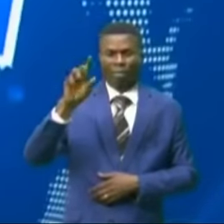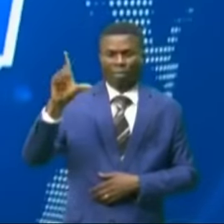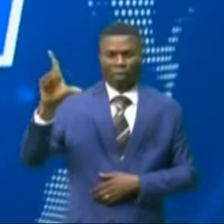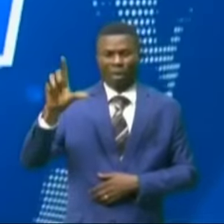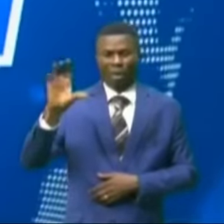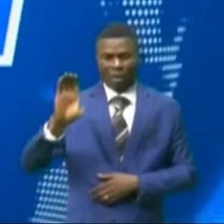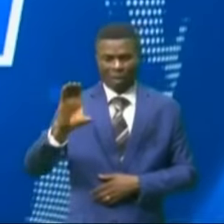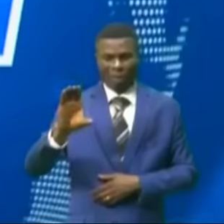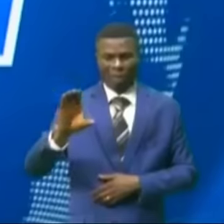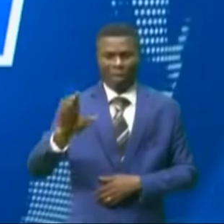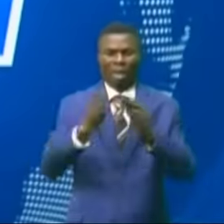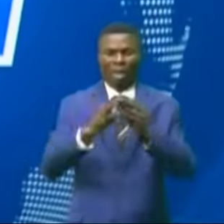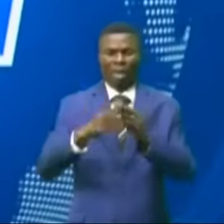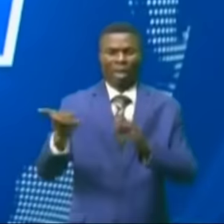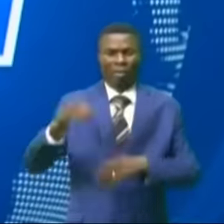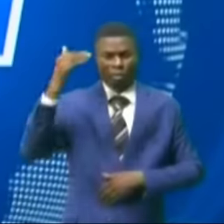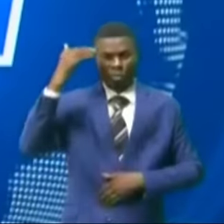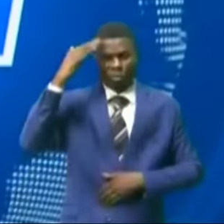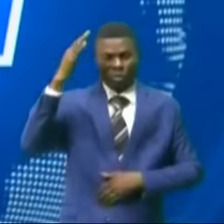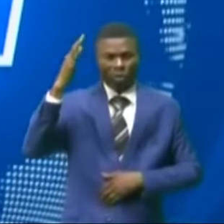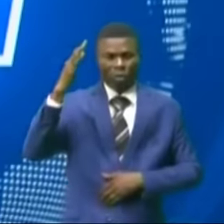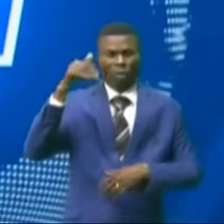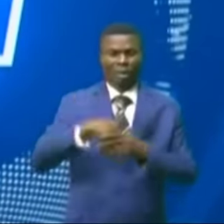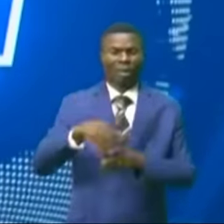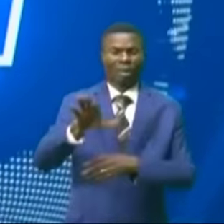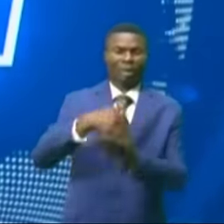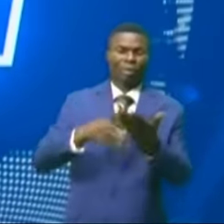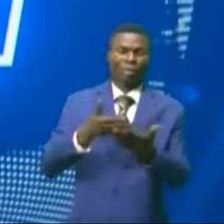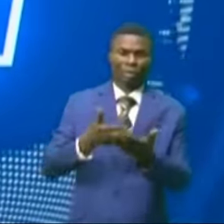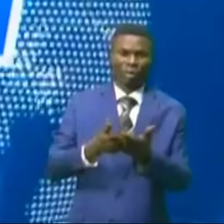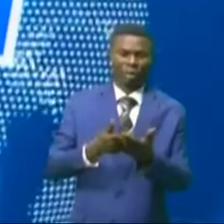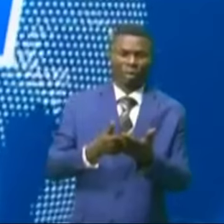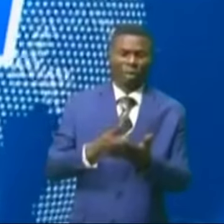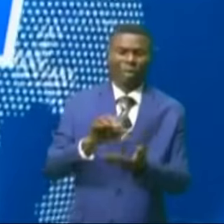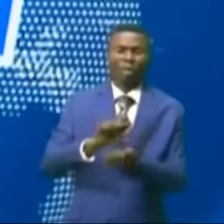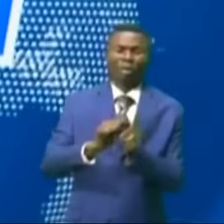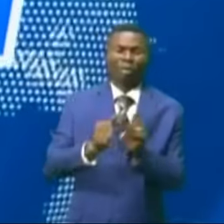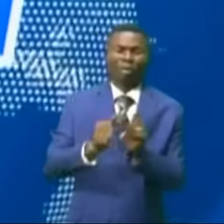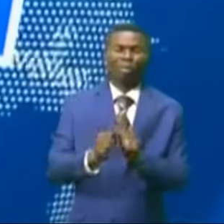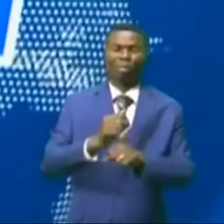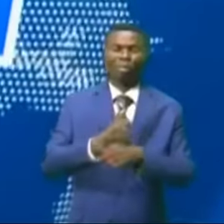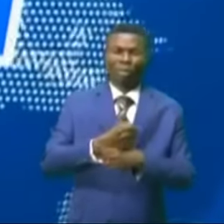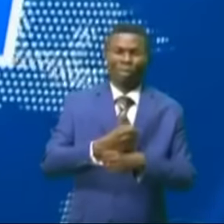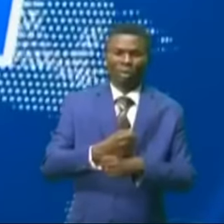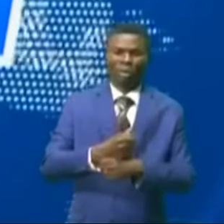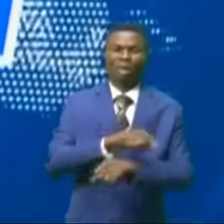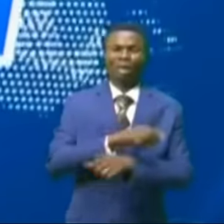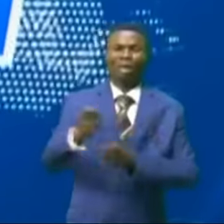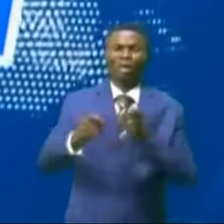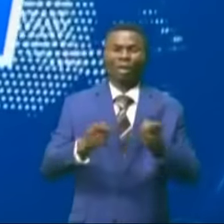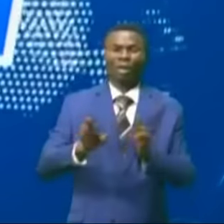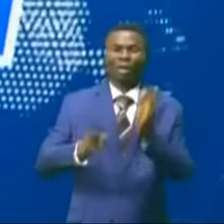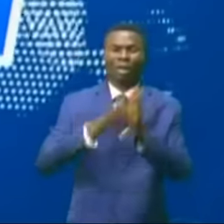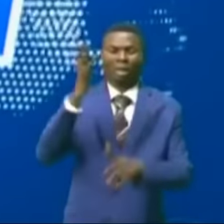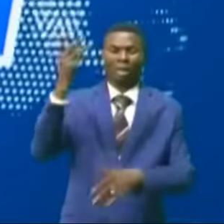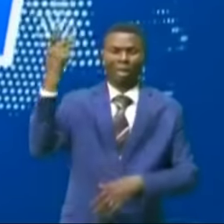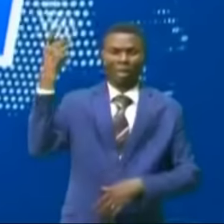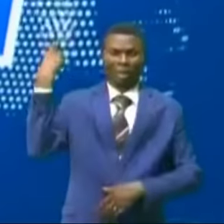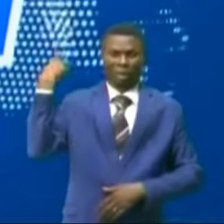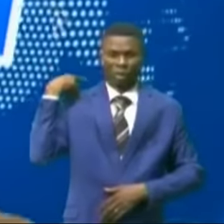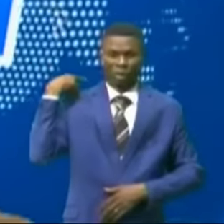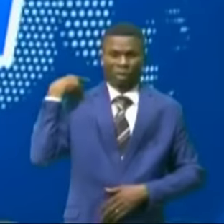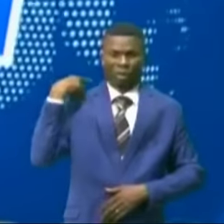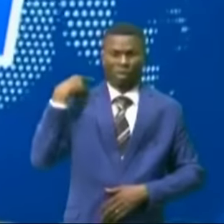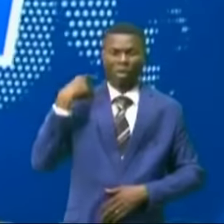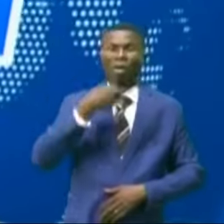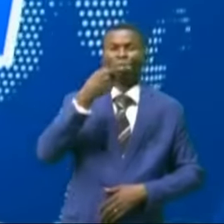L'Assemblée provinciale de l'Équateur est de nouveau dans les turbulences. Une cacophonie s'installe pour sa gestion. 14 élus sont montés au